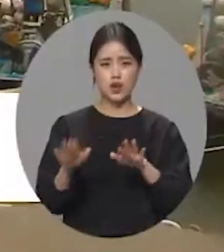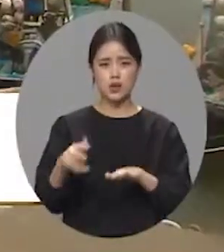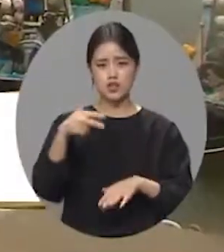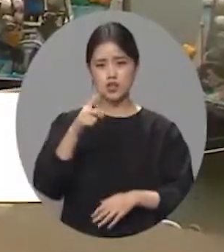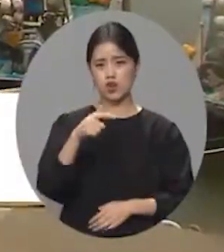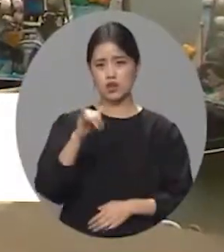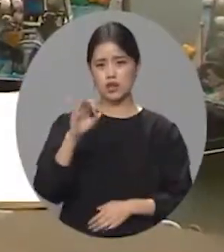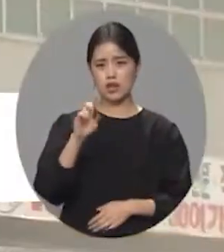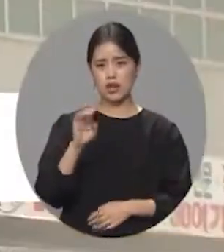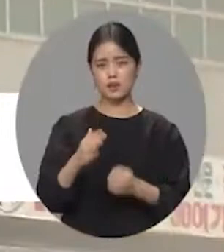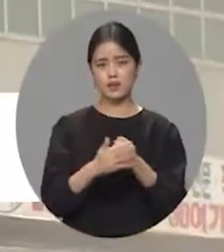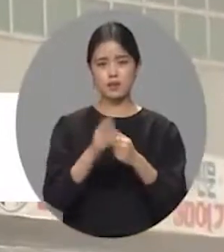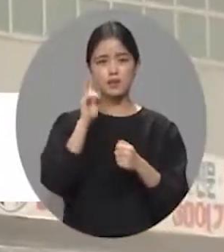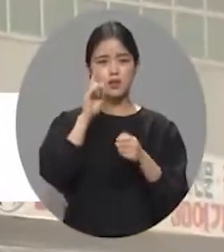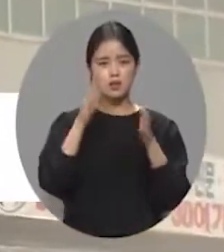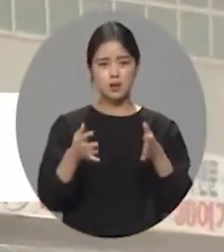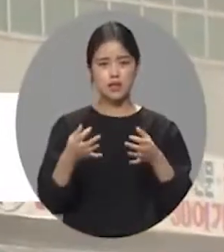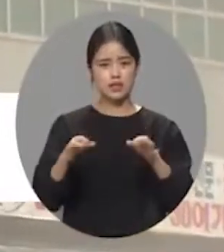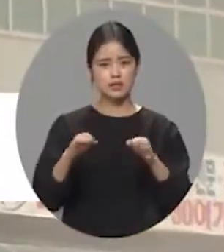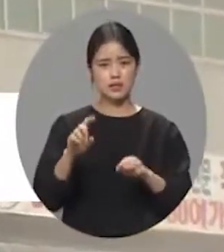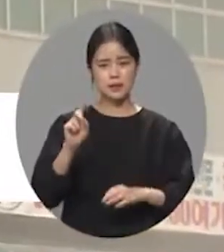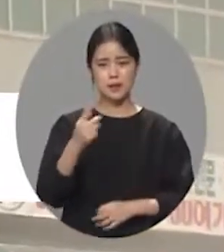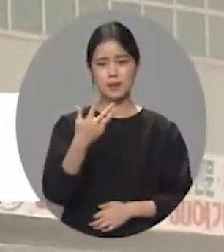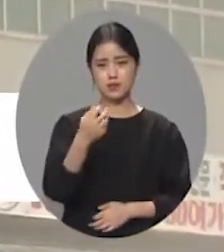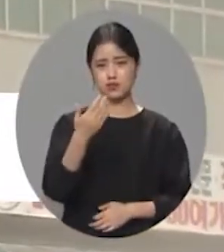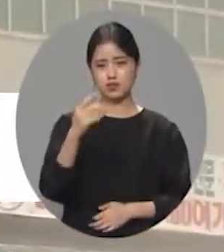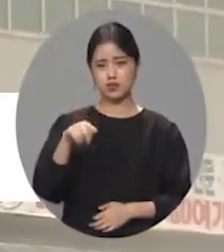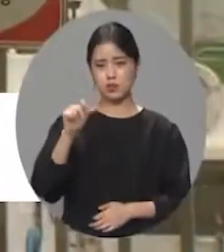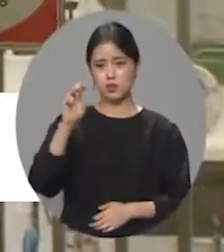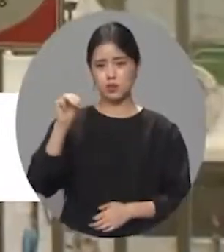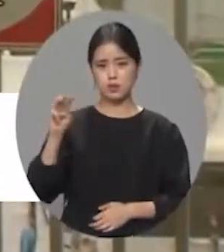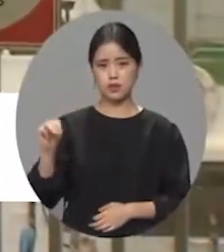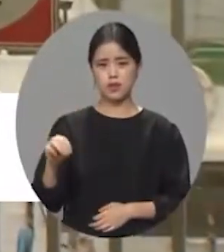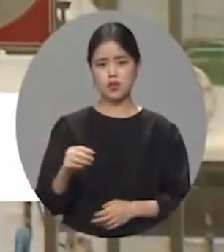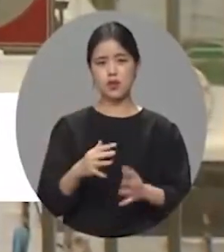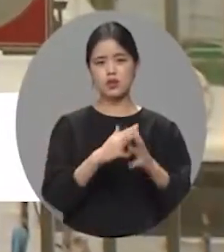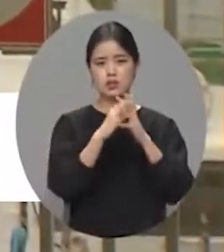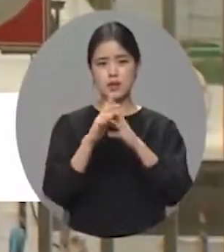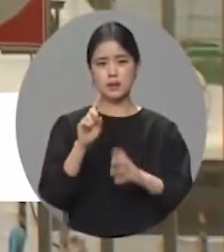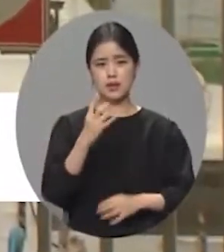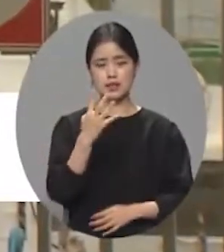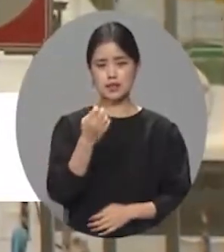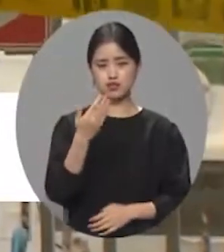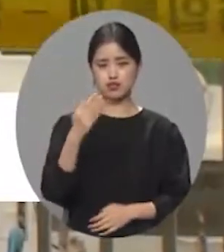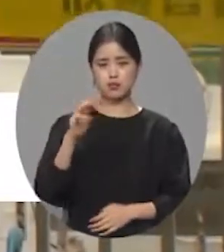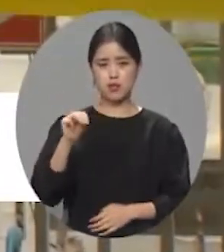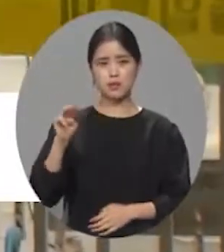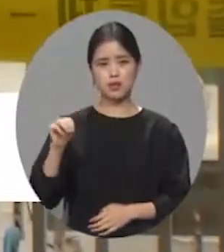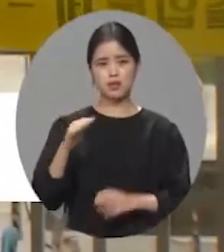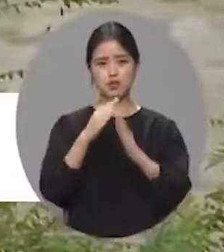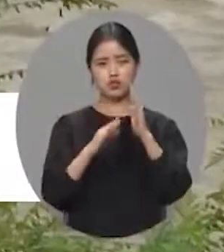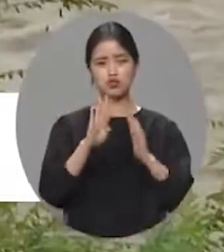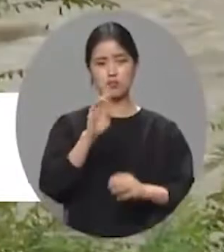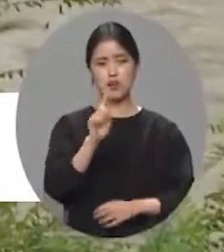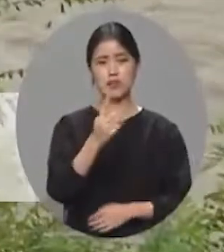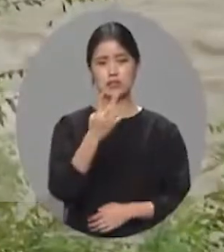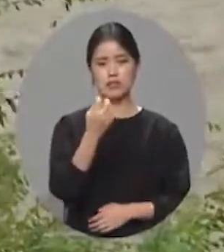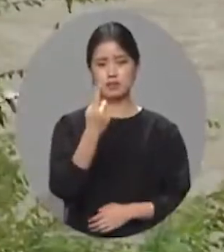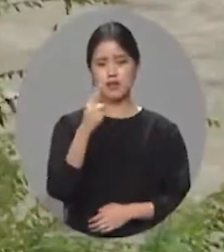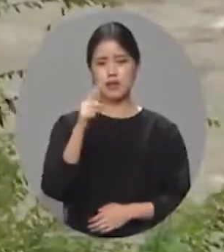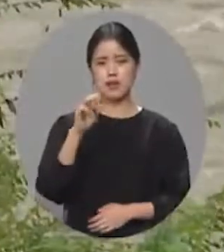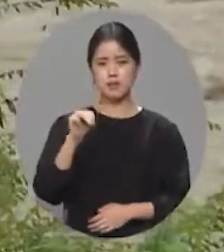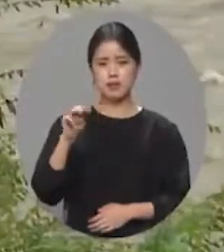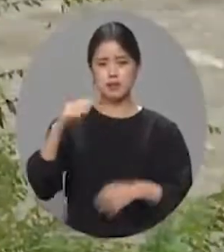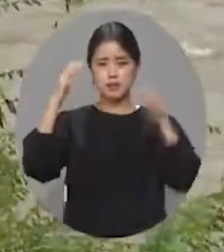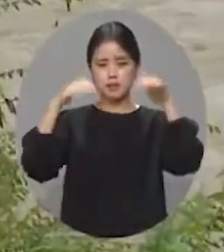저기압으로 이틀간 김제 189.5mm, 장수 149mm, 전주 141mm 등의